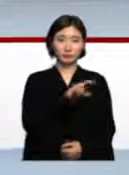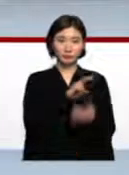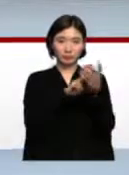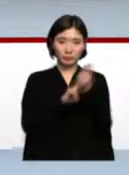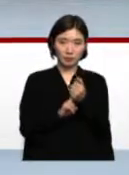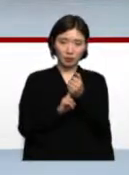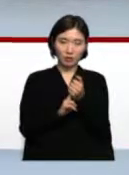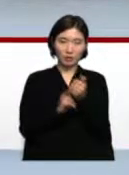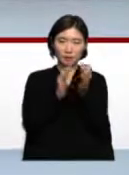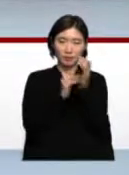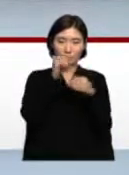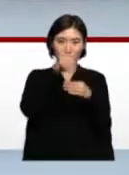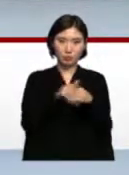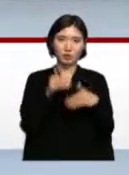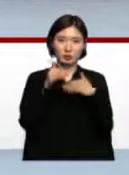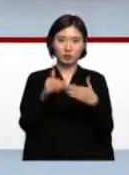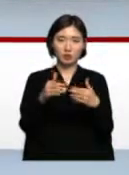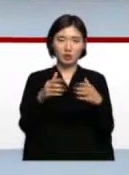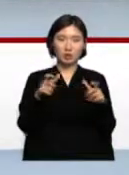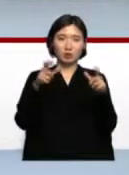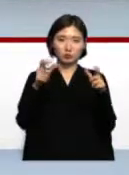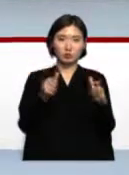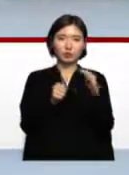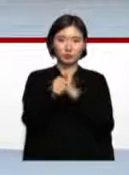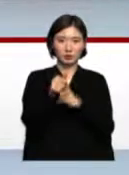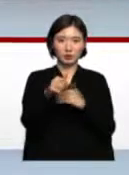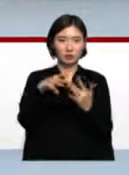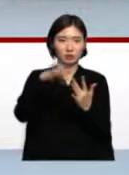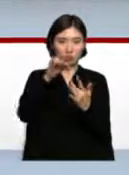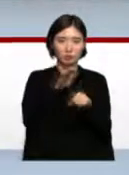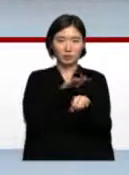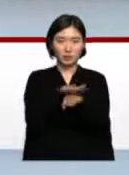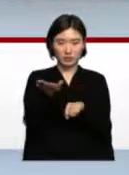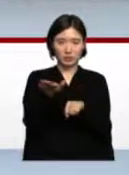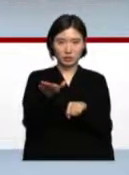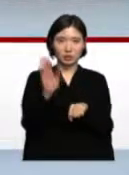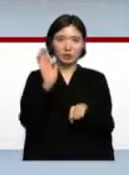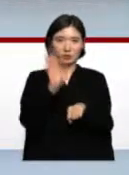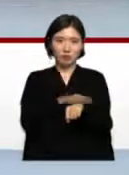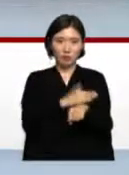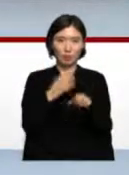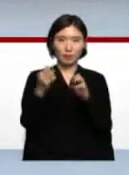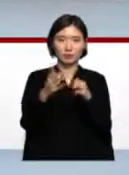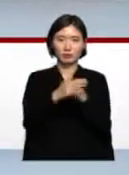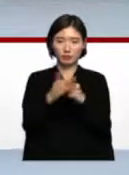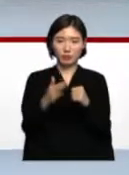무기명 비밀 투표로 진행되는 구의장 선출 방식. 각종 부작용 때문에 말도 많고 탈도